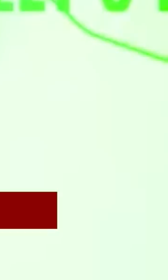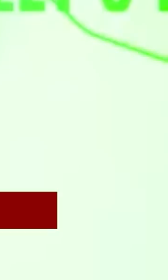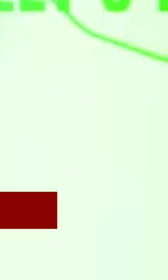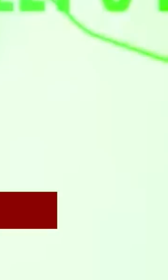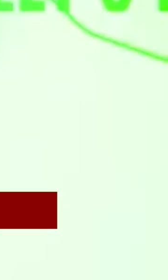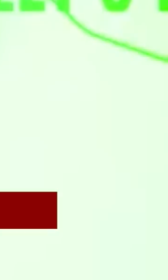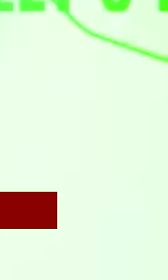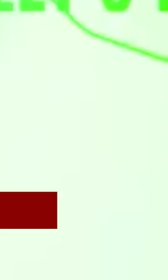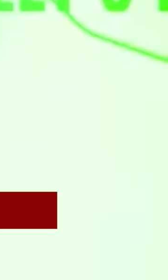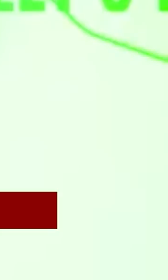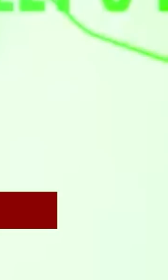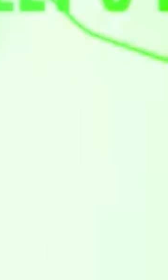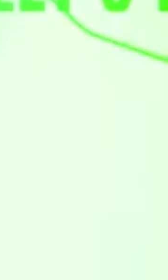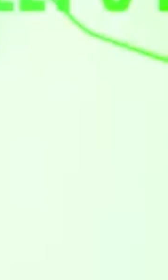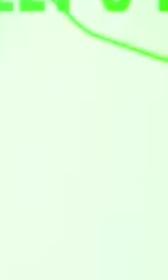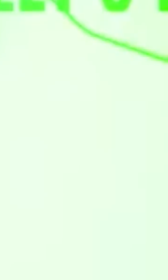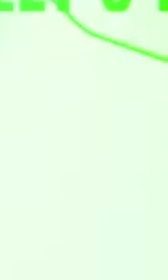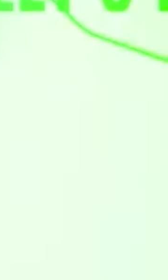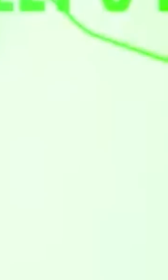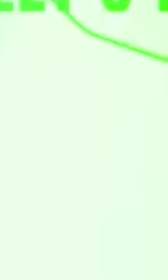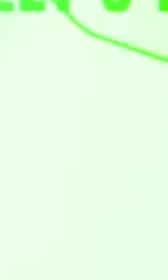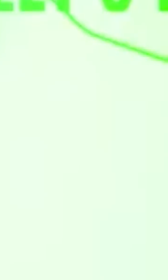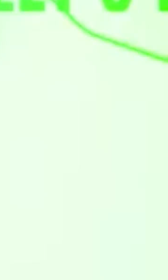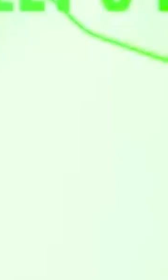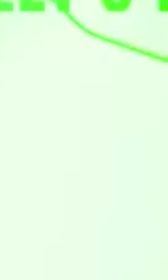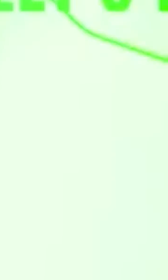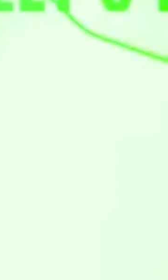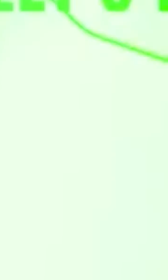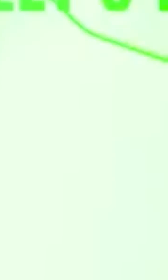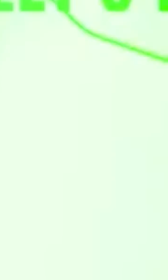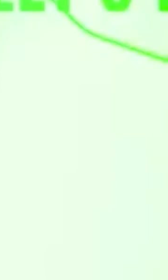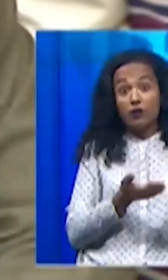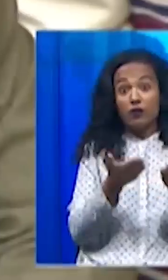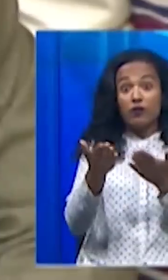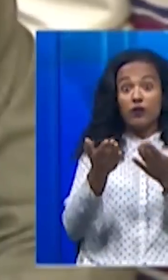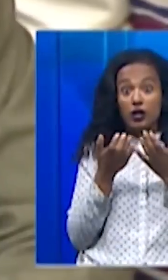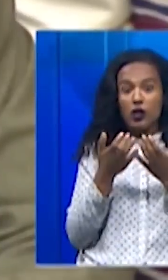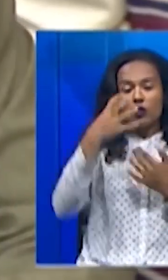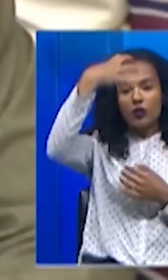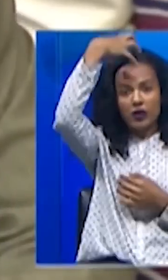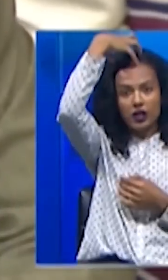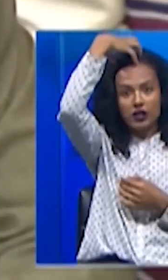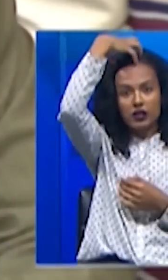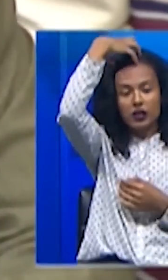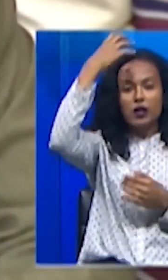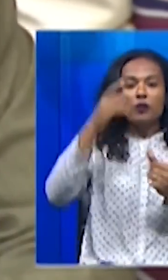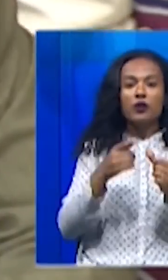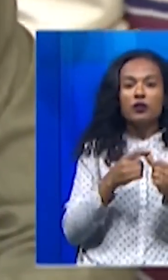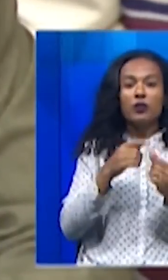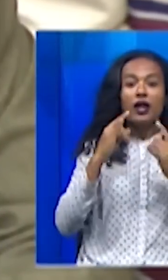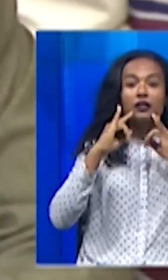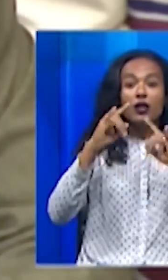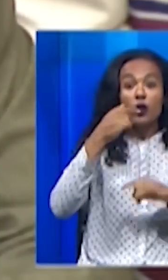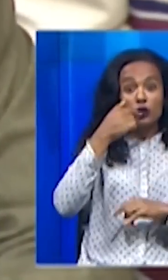እንንትናማ አይቻልም፣ እንንትና ይቻላል፣ እንንትና አይቻልም። ተጨቃጭቀን የተወሰኑ ሰዎች ላይ ወስነን መጣ። መንግስት መጀመሪያ ዜናውን